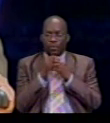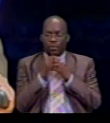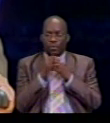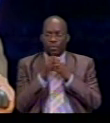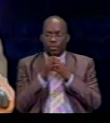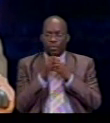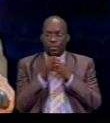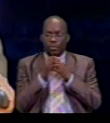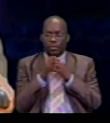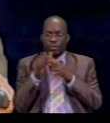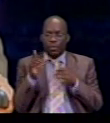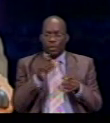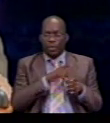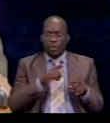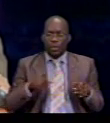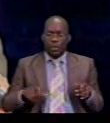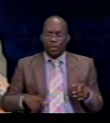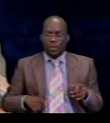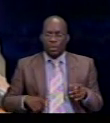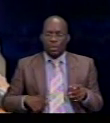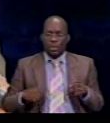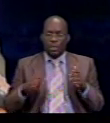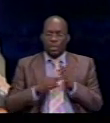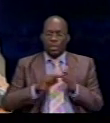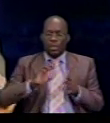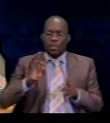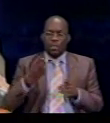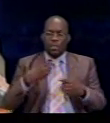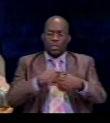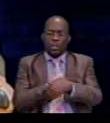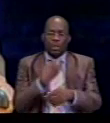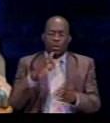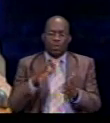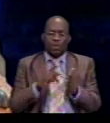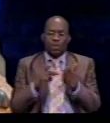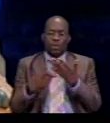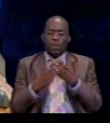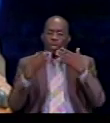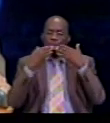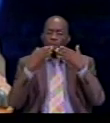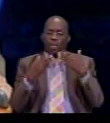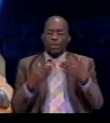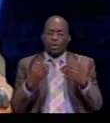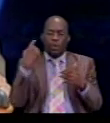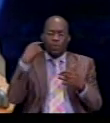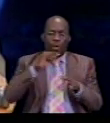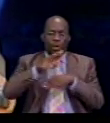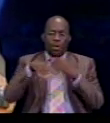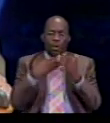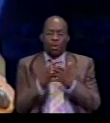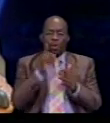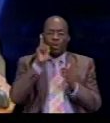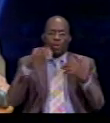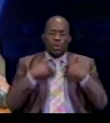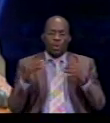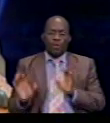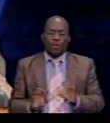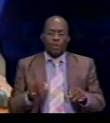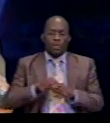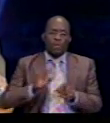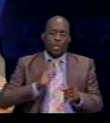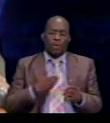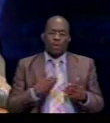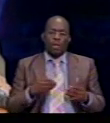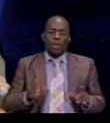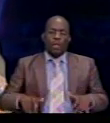croisade. Merci pour tout ce que tu nous as déjà fait. Thank you for all you have accomplished in merci pour le salut des âmes. Thank you for salvation